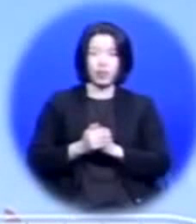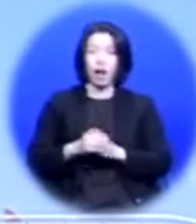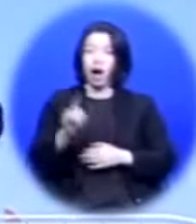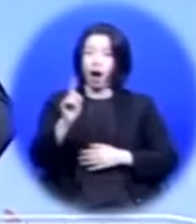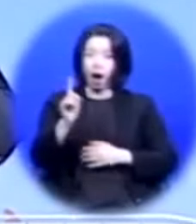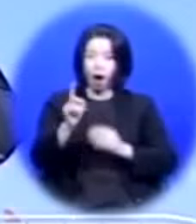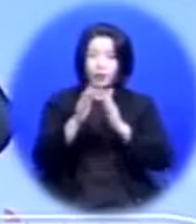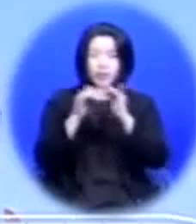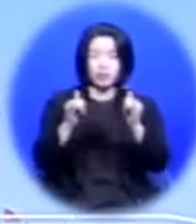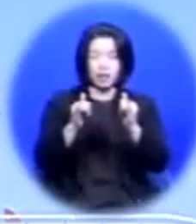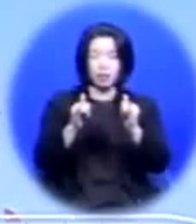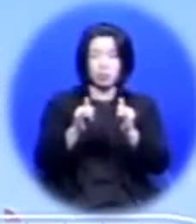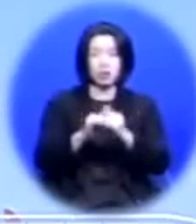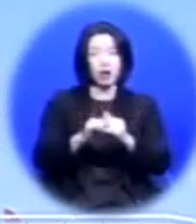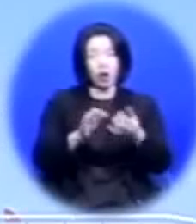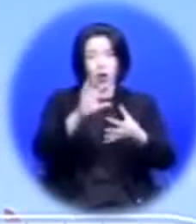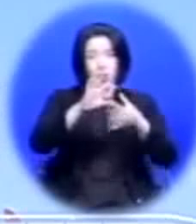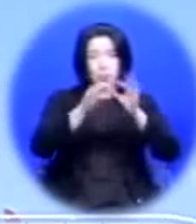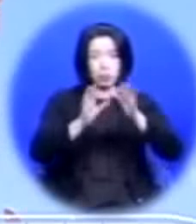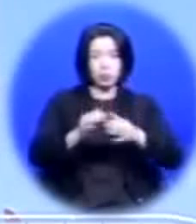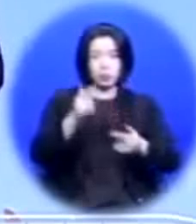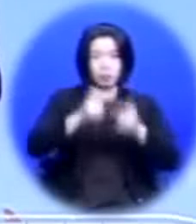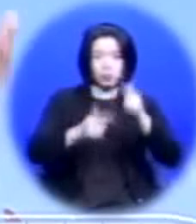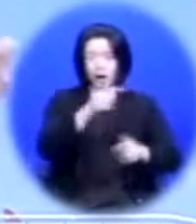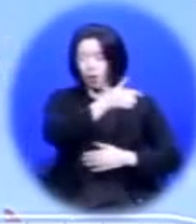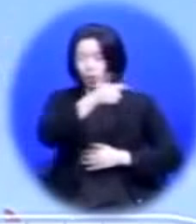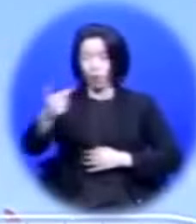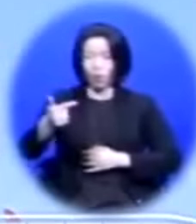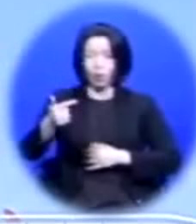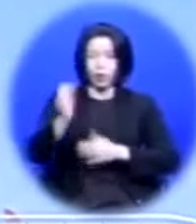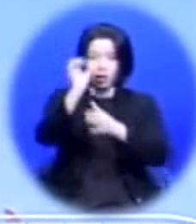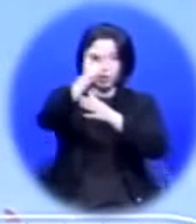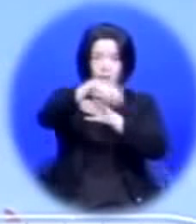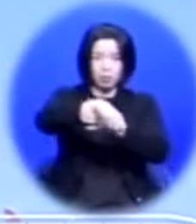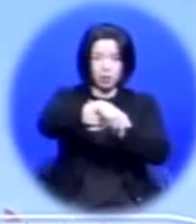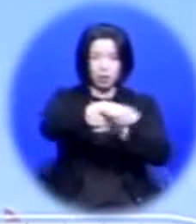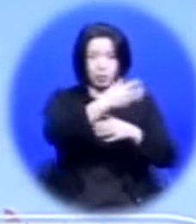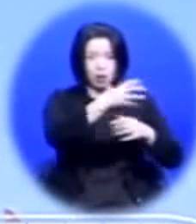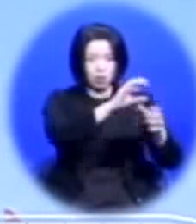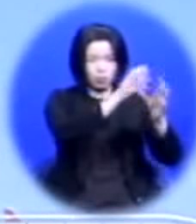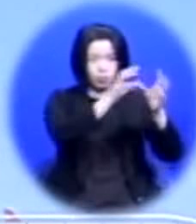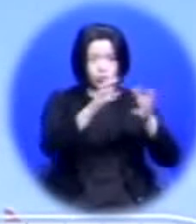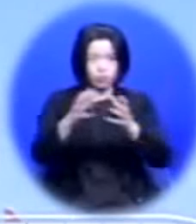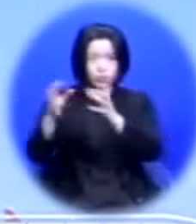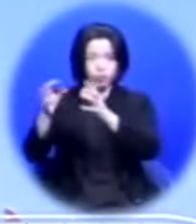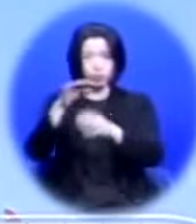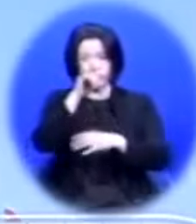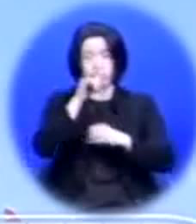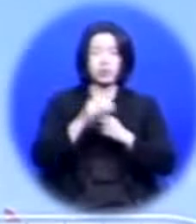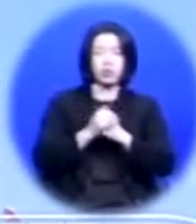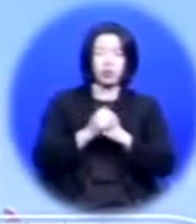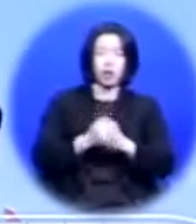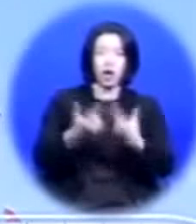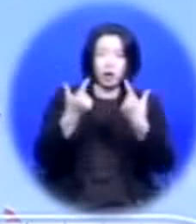어떤 사람은 이미 포도나무가 많이 커서 열매가 주렁주렁 맺어요 똑같은 씨를 나눠